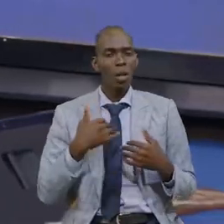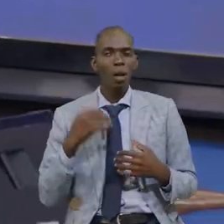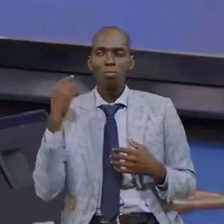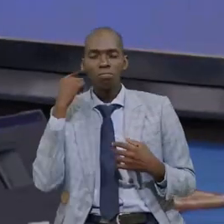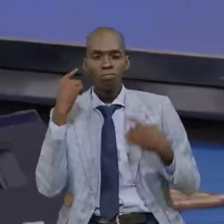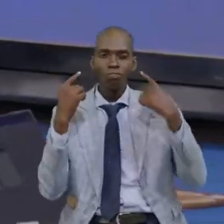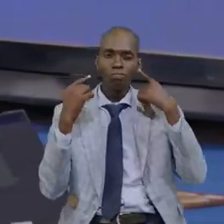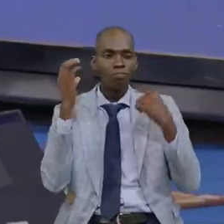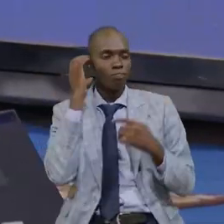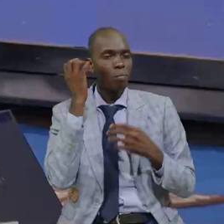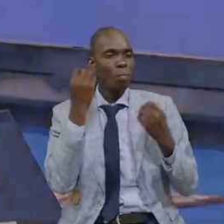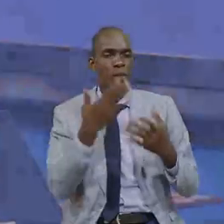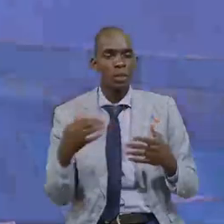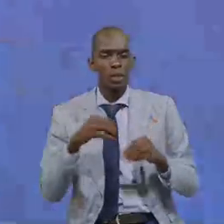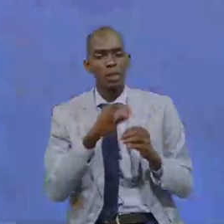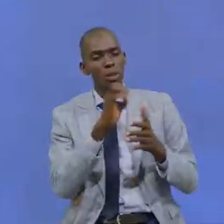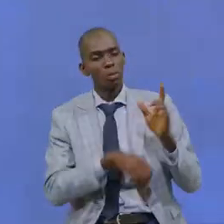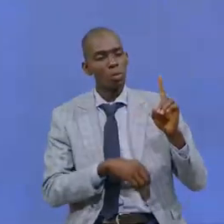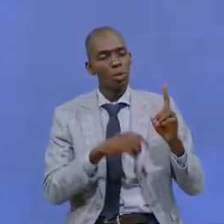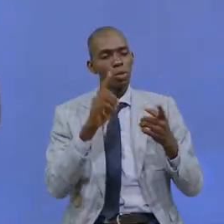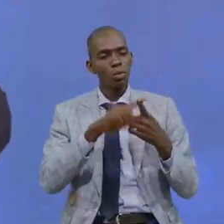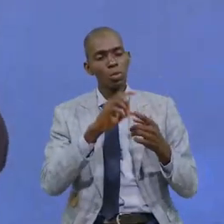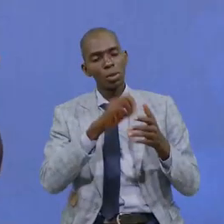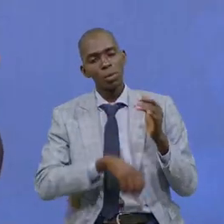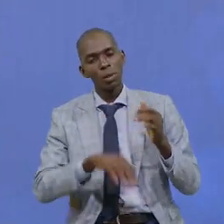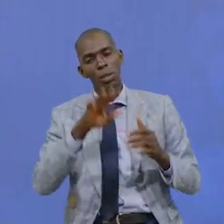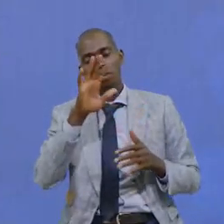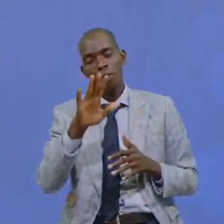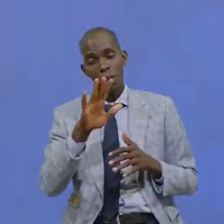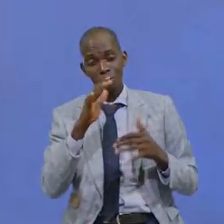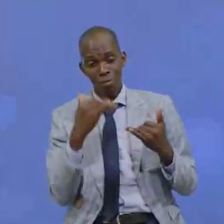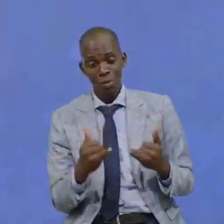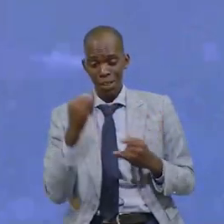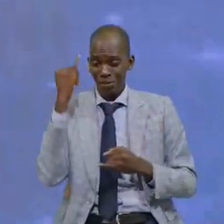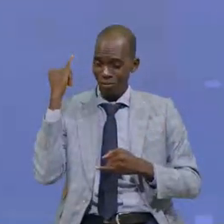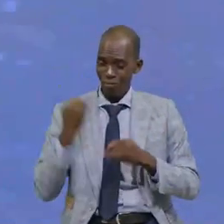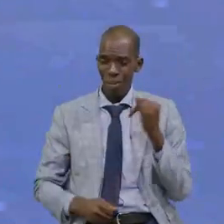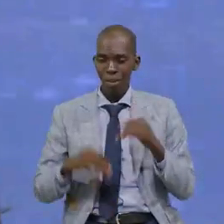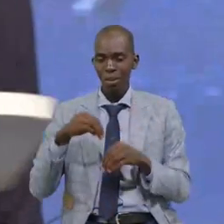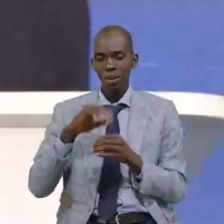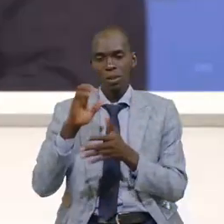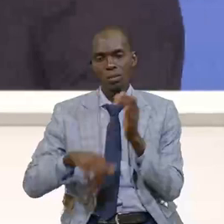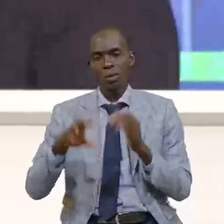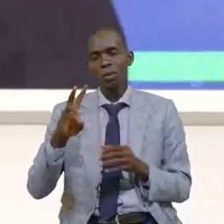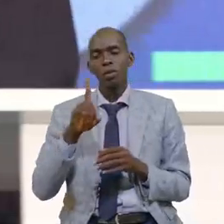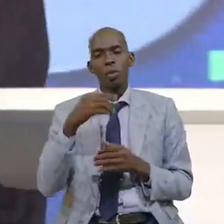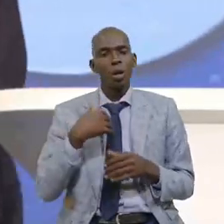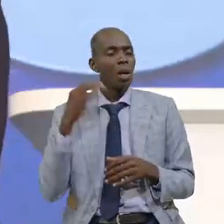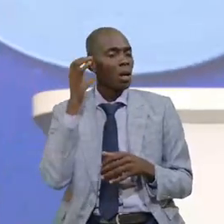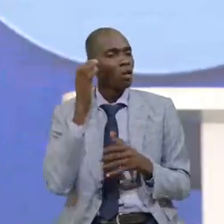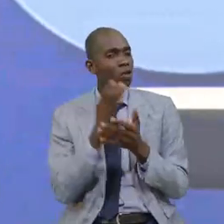Vous avez entendu autre chose, chapitre 1, chapitre 2, chapitre 3, chapitre 4, chapitre 5. Finalement, vous avez entendu des